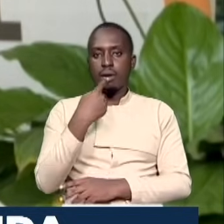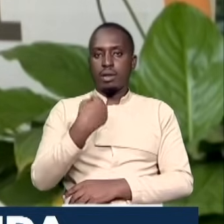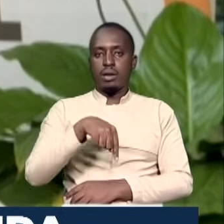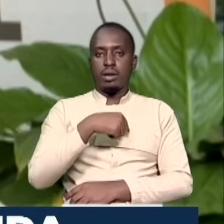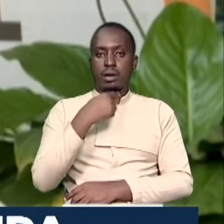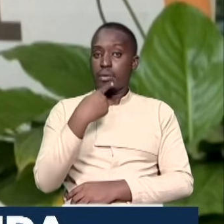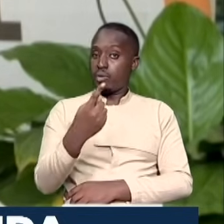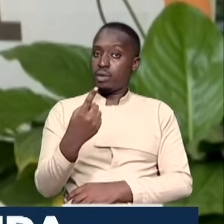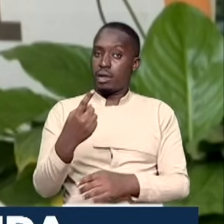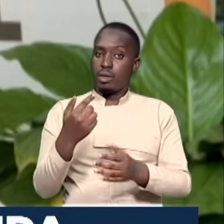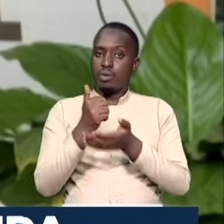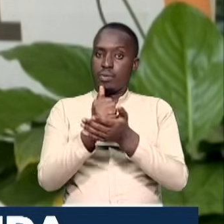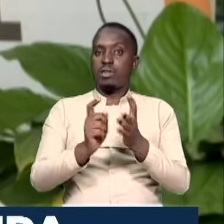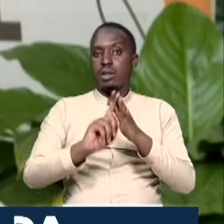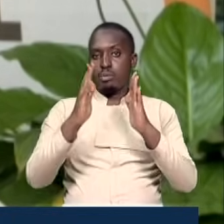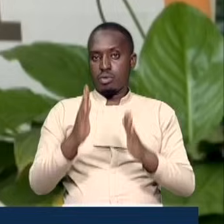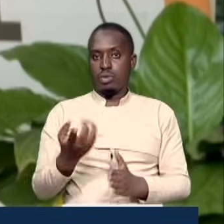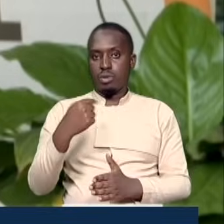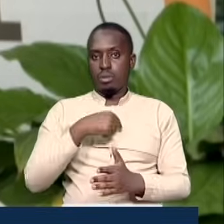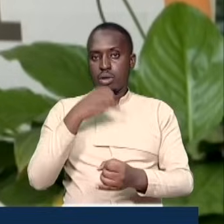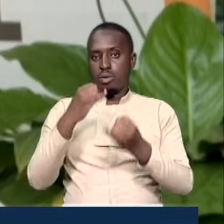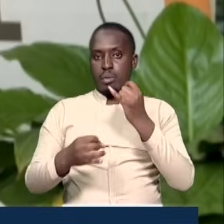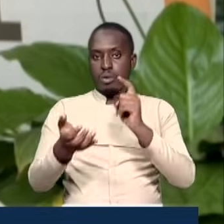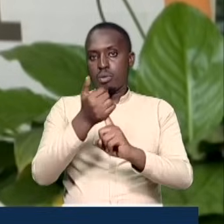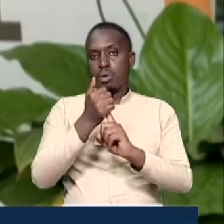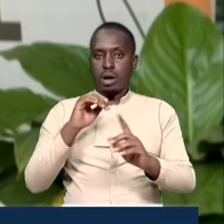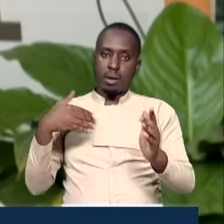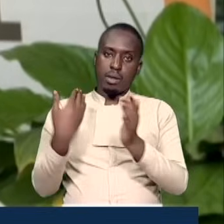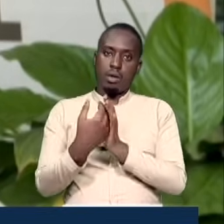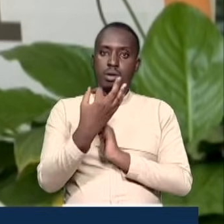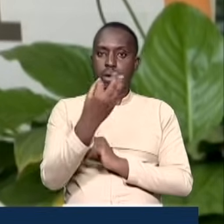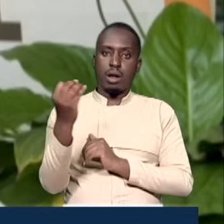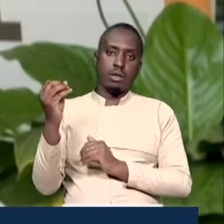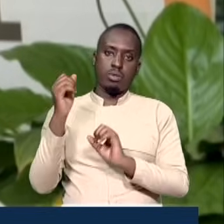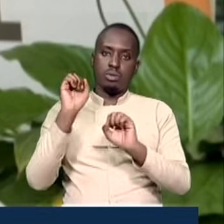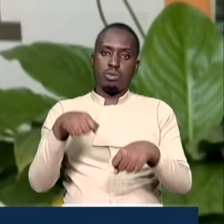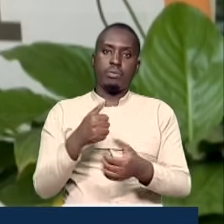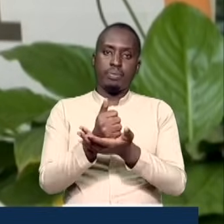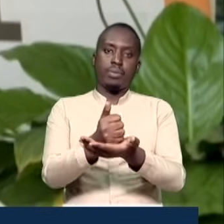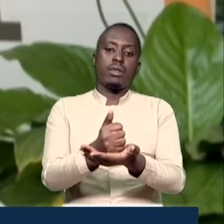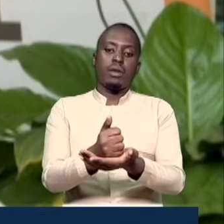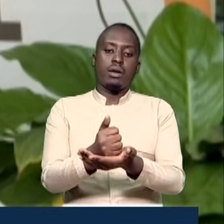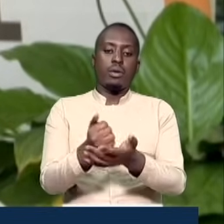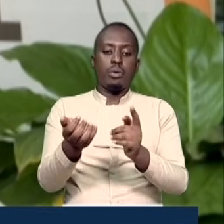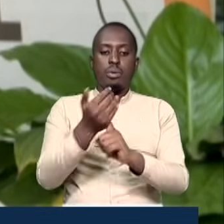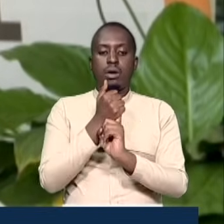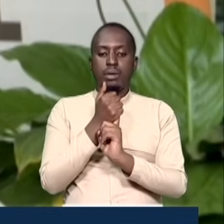tufasha impunzi deja twamaze kubona abagera kuri 300 tuzafasha kuba